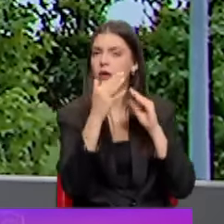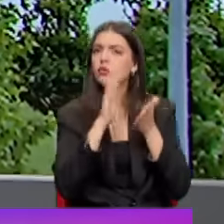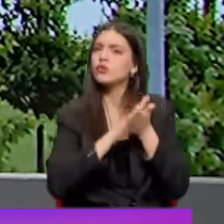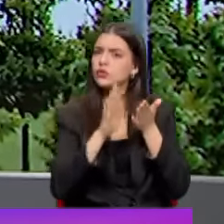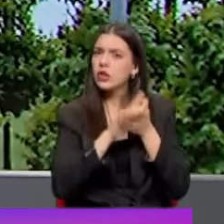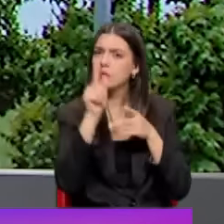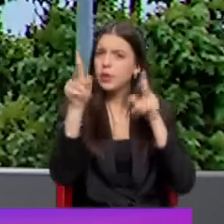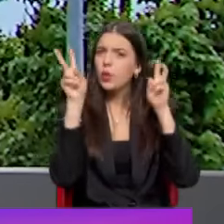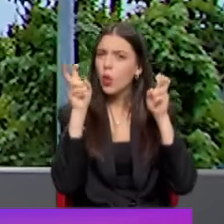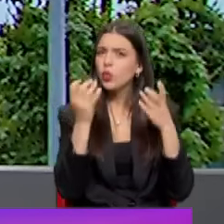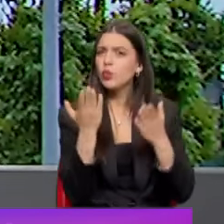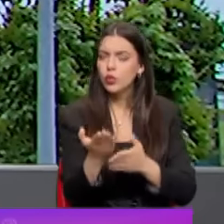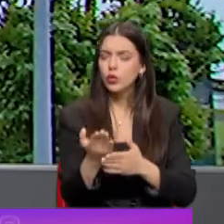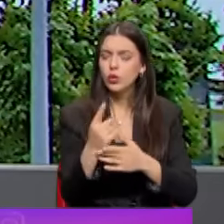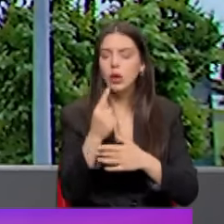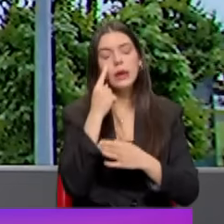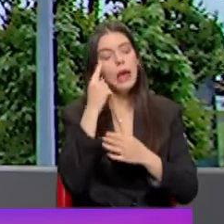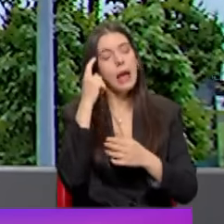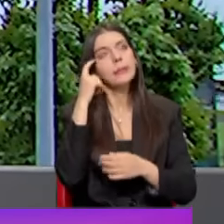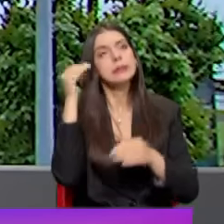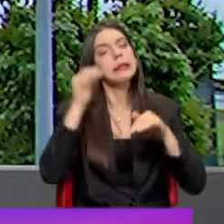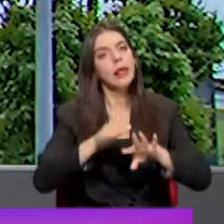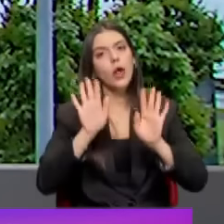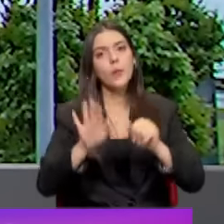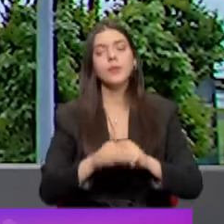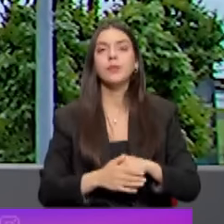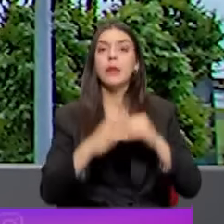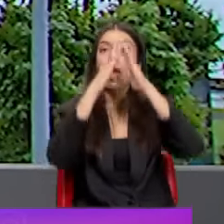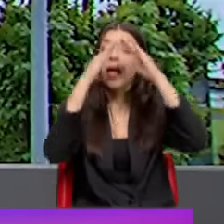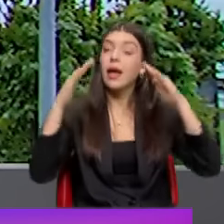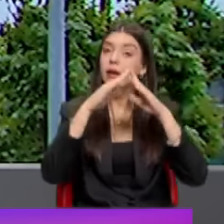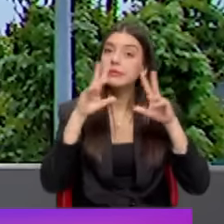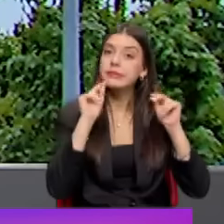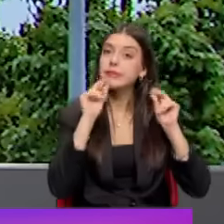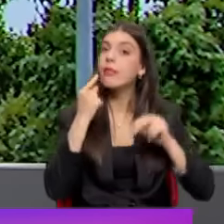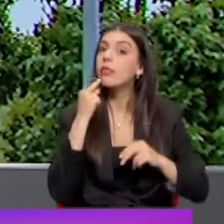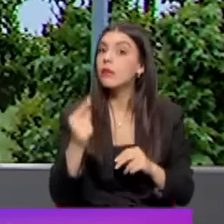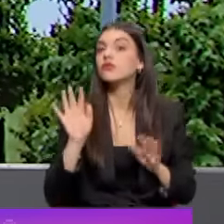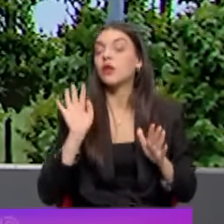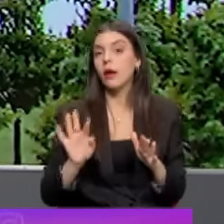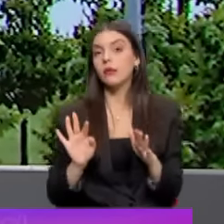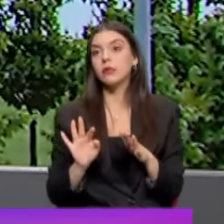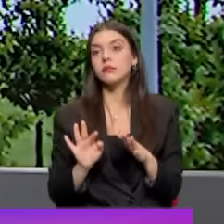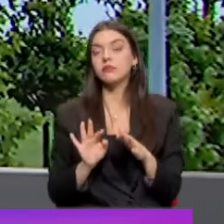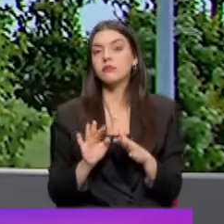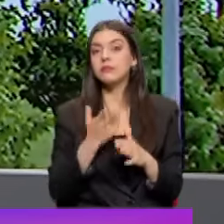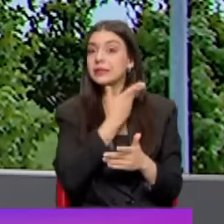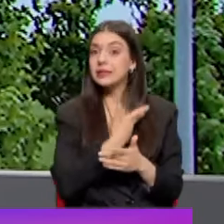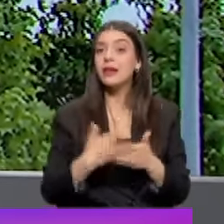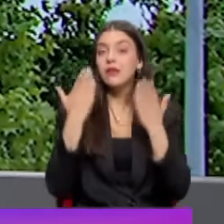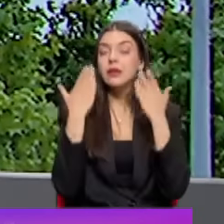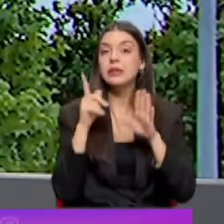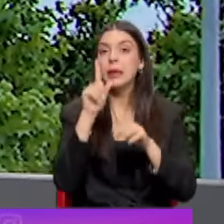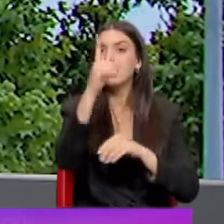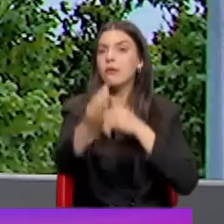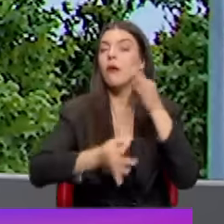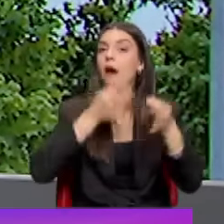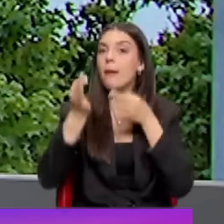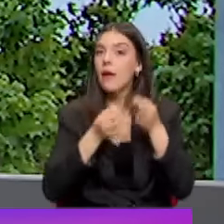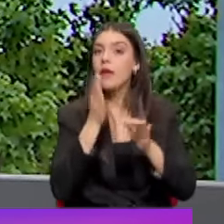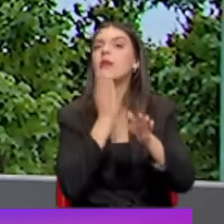bir mevzu muydu diye akla geliyor barınma demişken e sevgili izleyenler bir haber